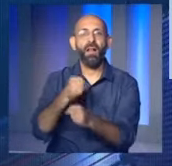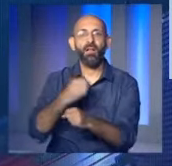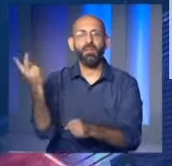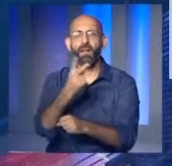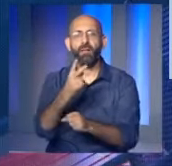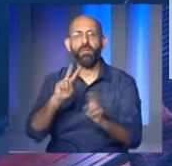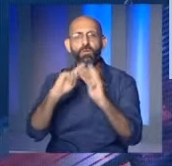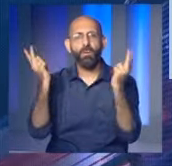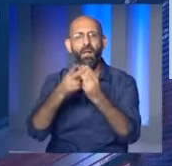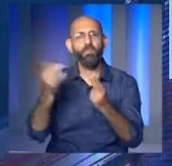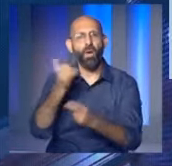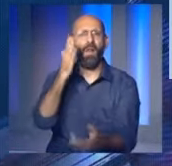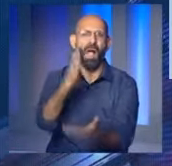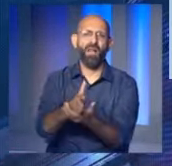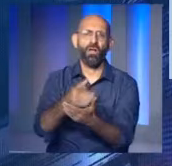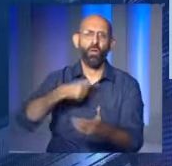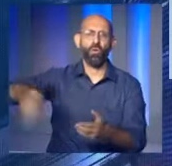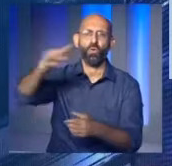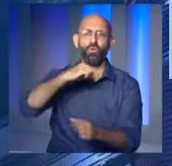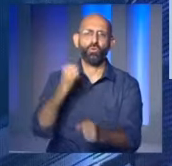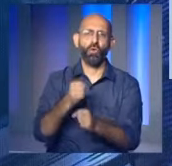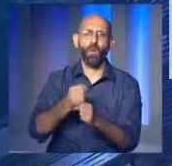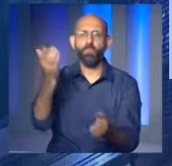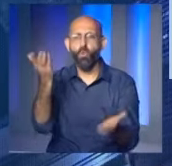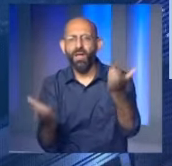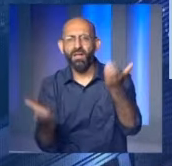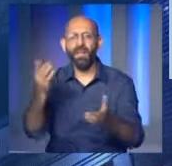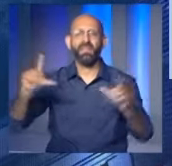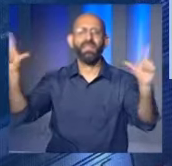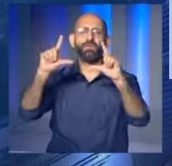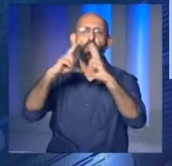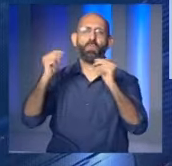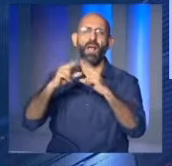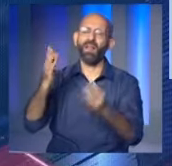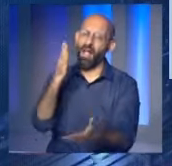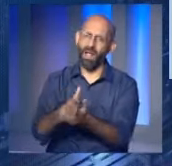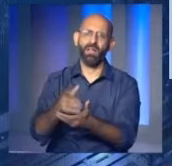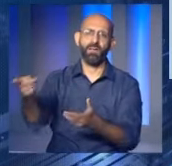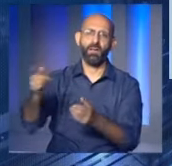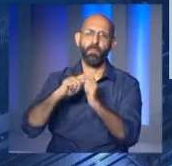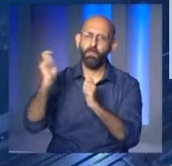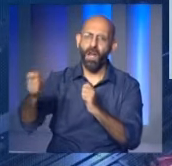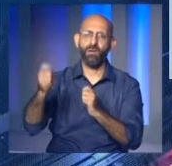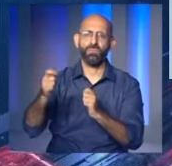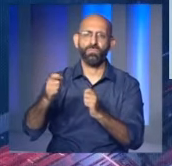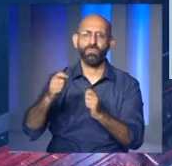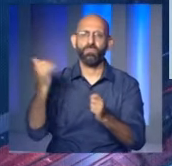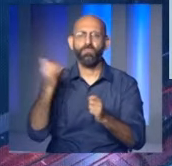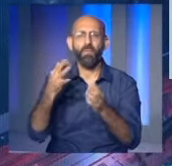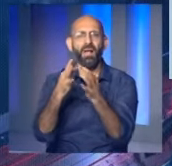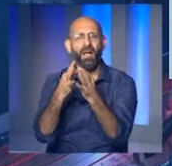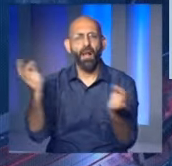الأسمر، وكان تأكيد على متابعة إنجاز الحقوق وإيجاد أرضية صالحة لموازنة شاملة للتلفزيون تعطي الحقوق